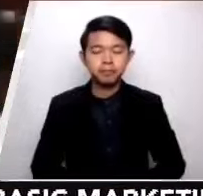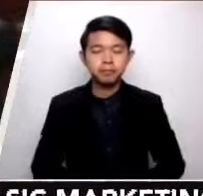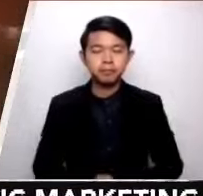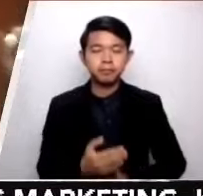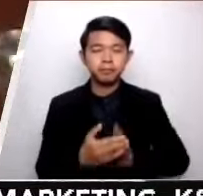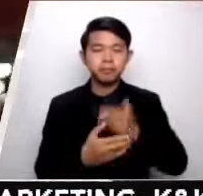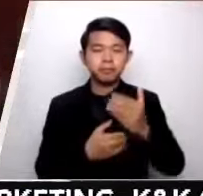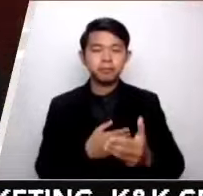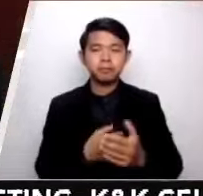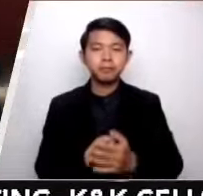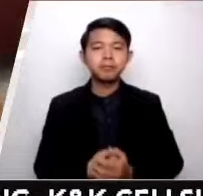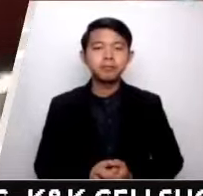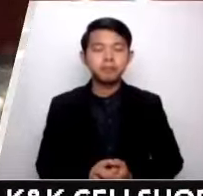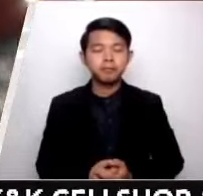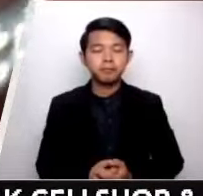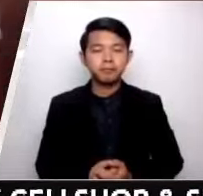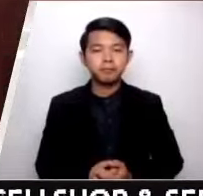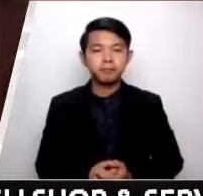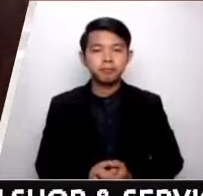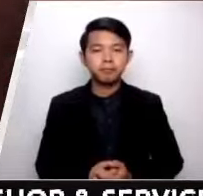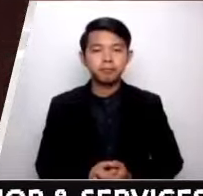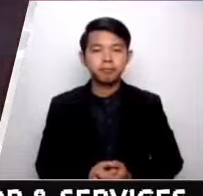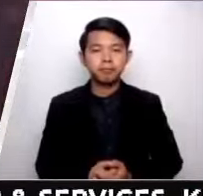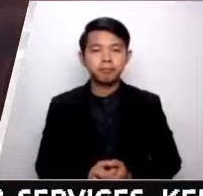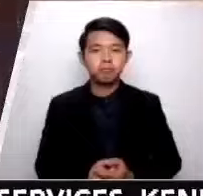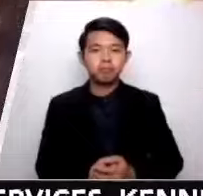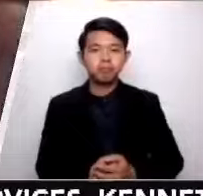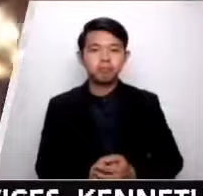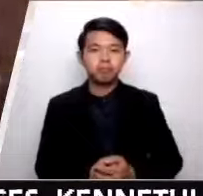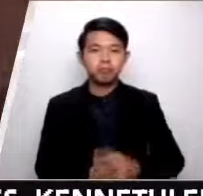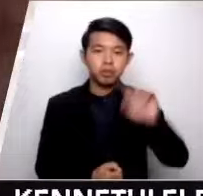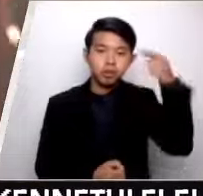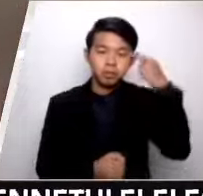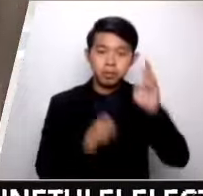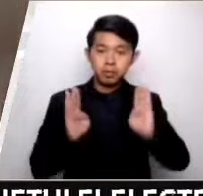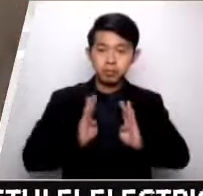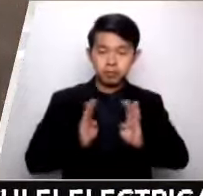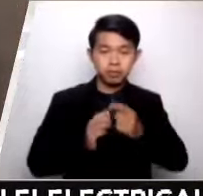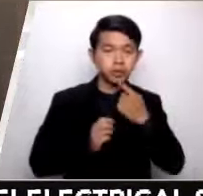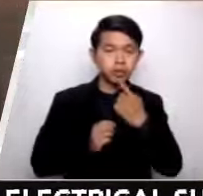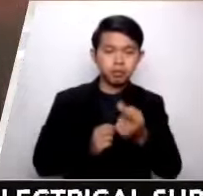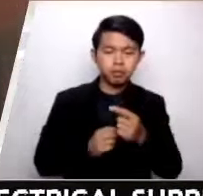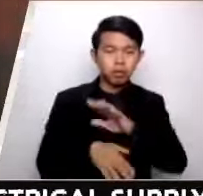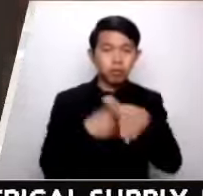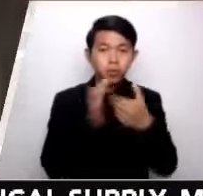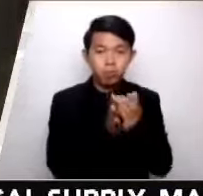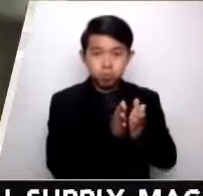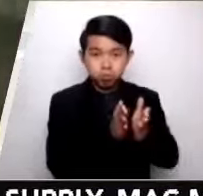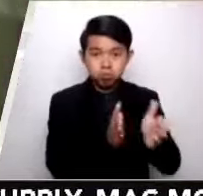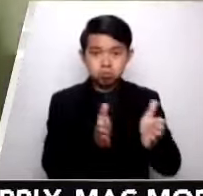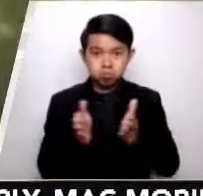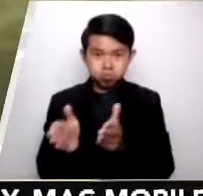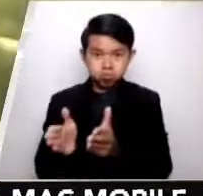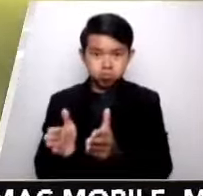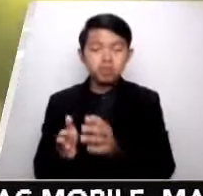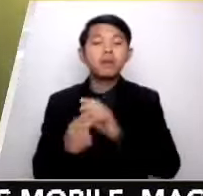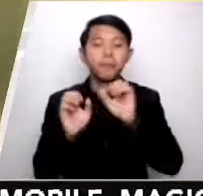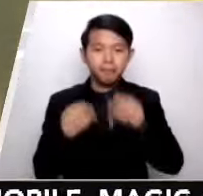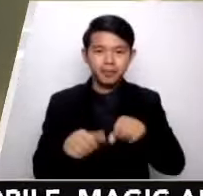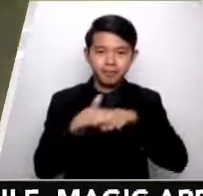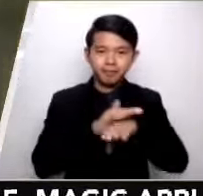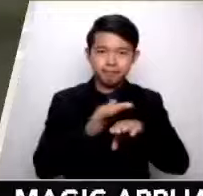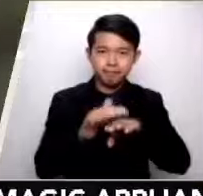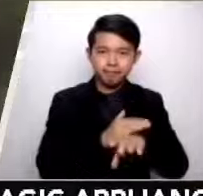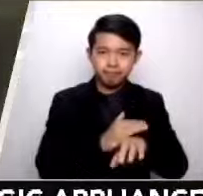Atom, ayon nga dito sa pamunuan ng Baguio City ay lahat po ng kalsada dito ay passable na. Kaya welcome na po yung mga